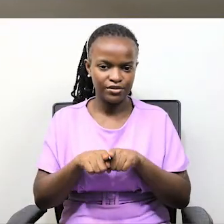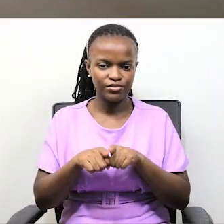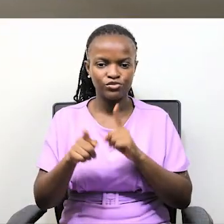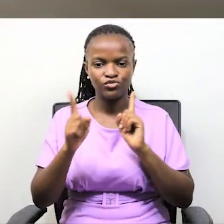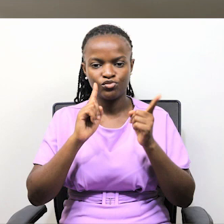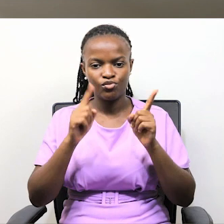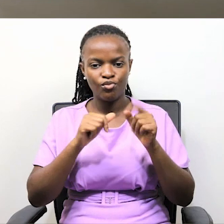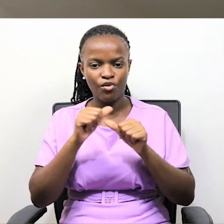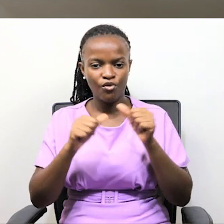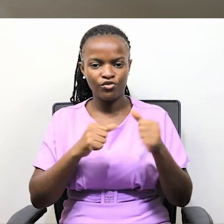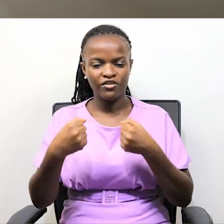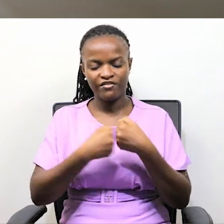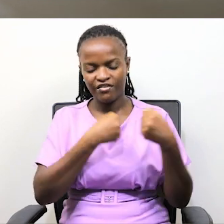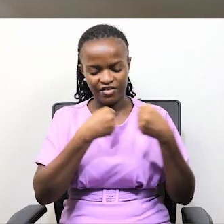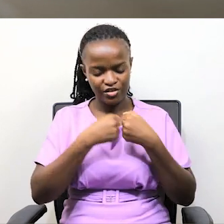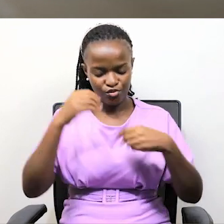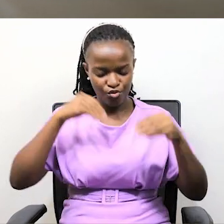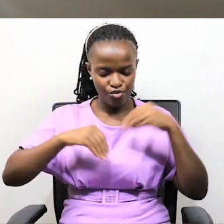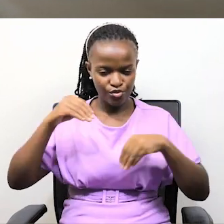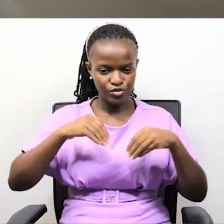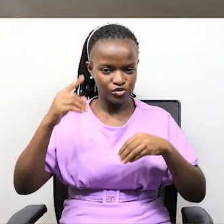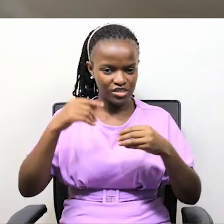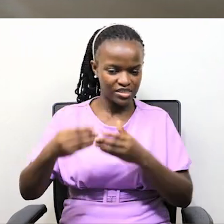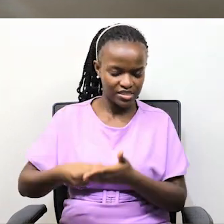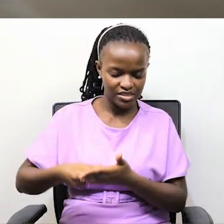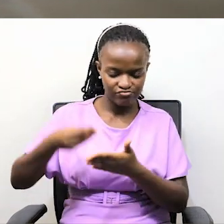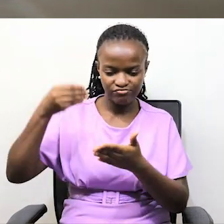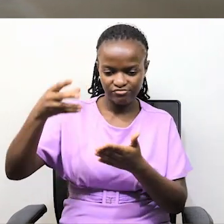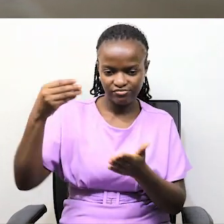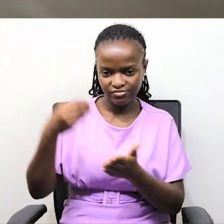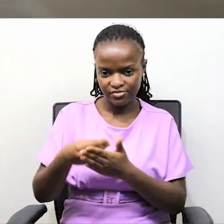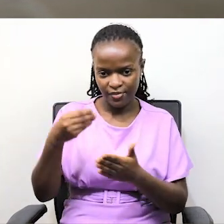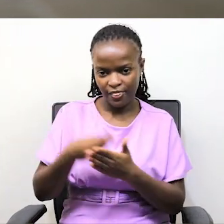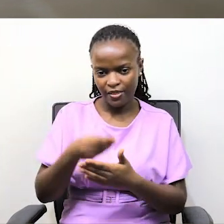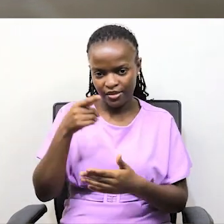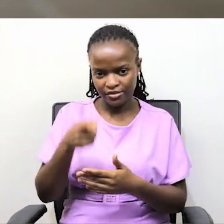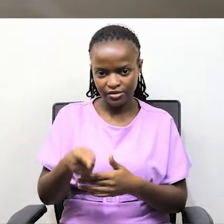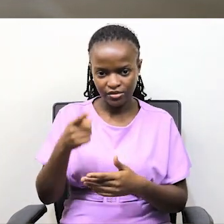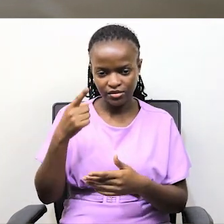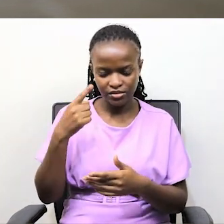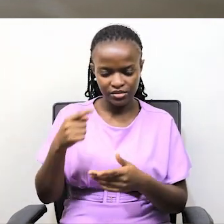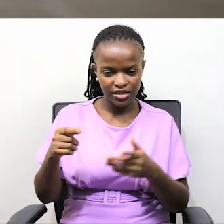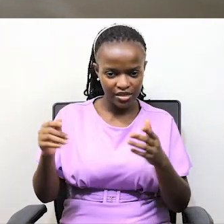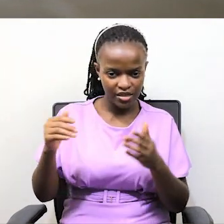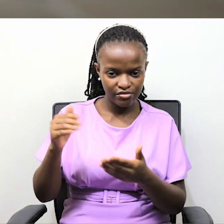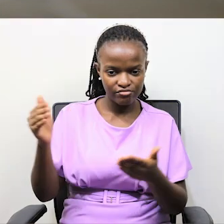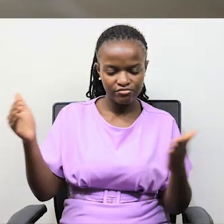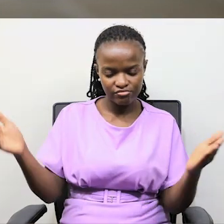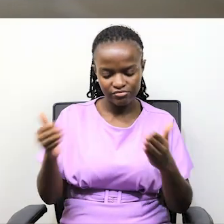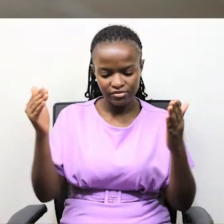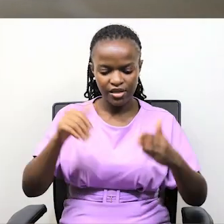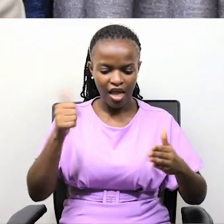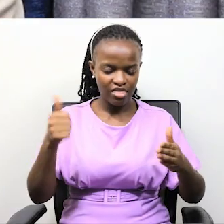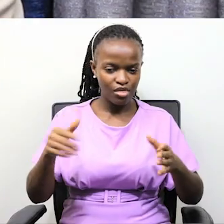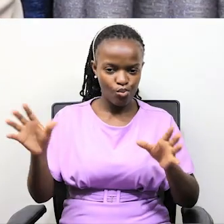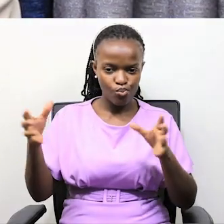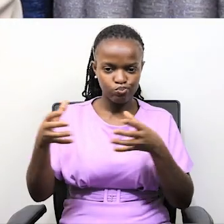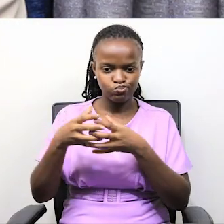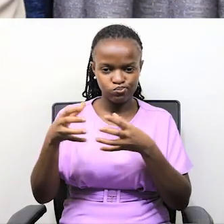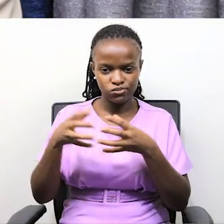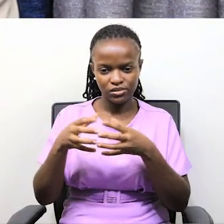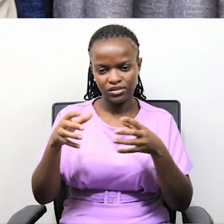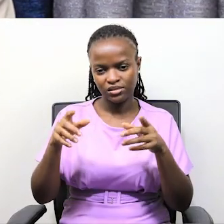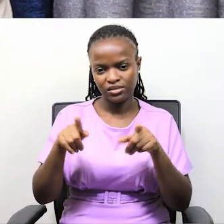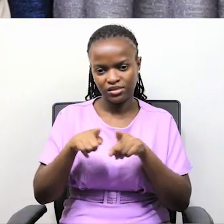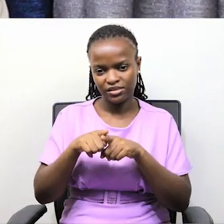en augmentant le financement des organes d'exécution tels que l'IGG, Unité anticorruption de